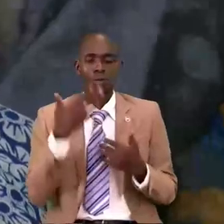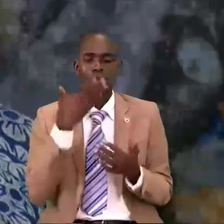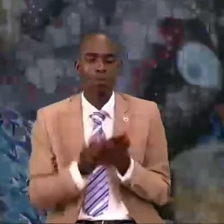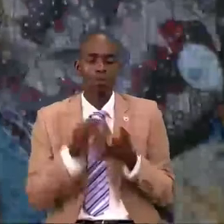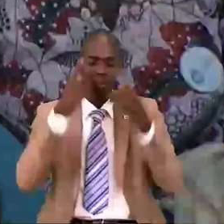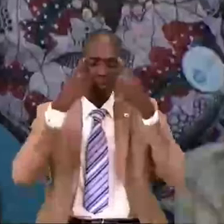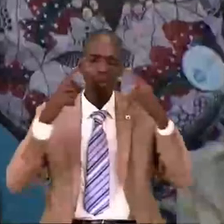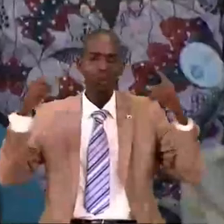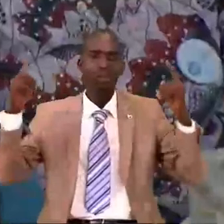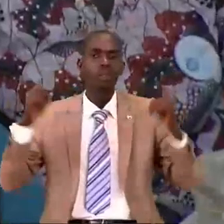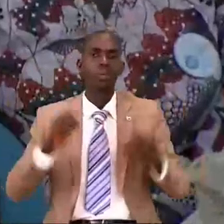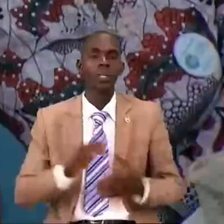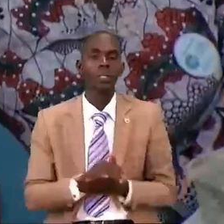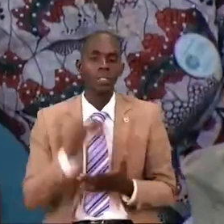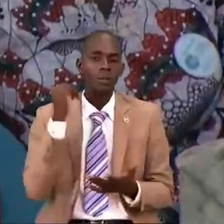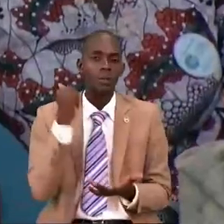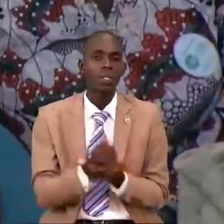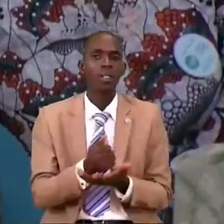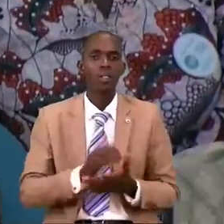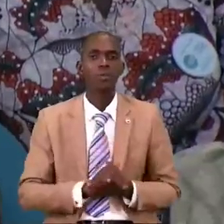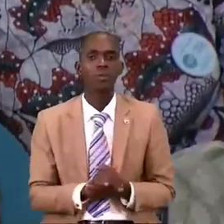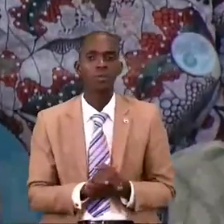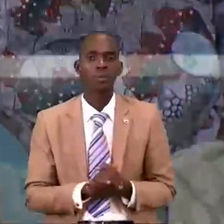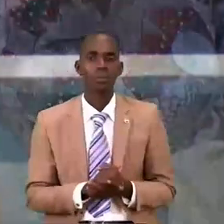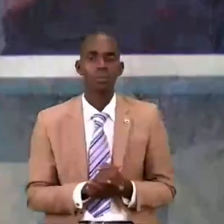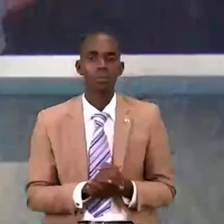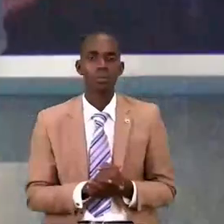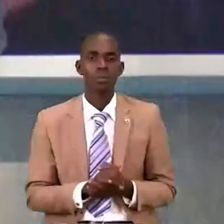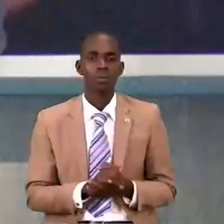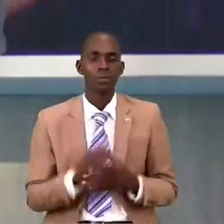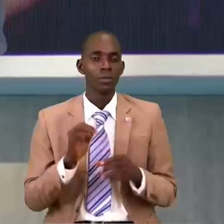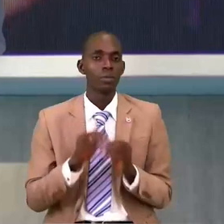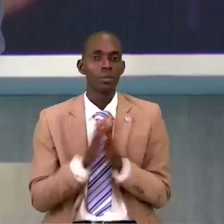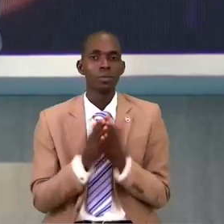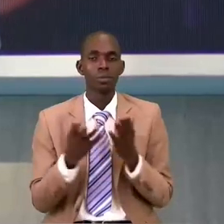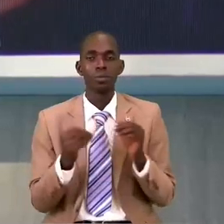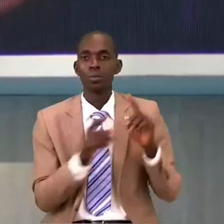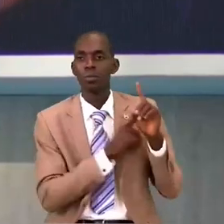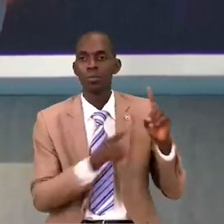Dans le livre du Seigneur, vous découvrez la voie